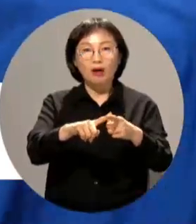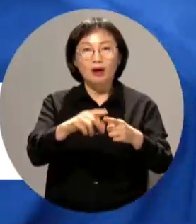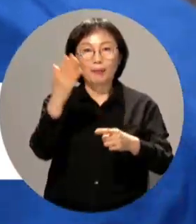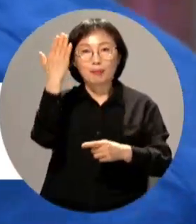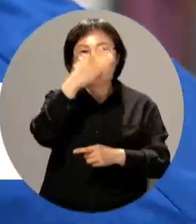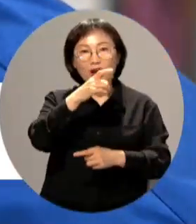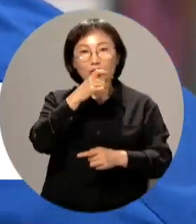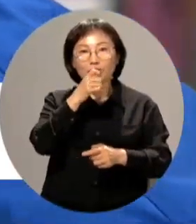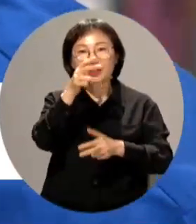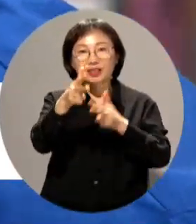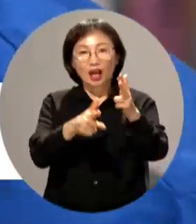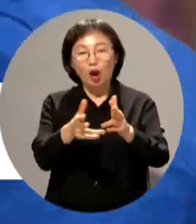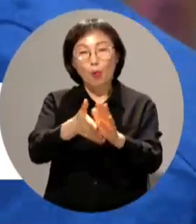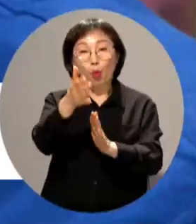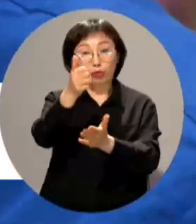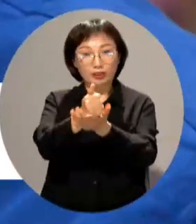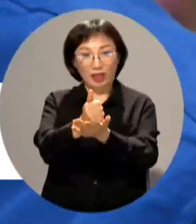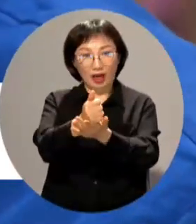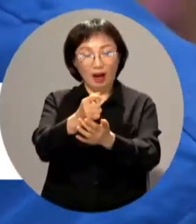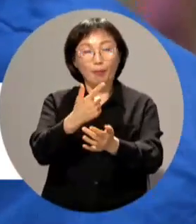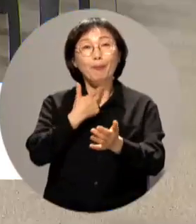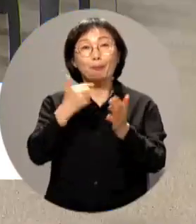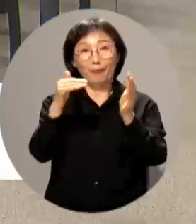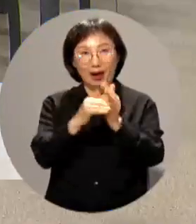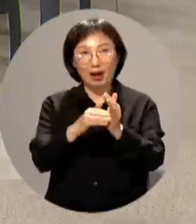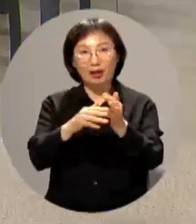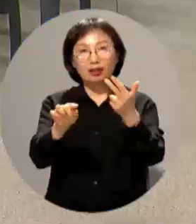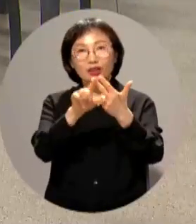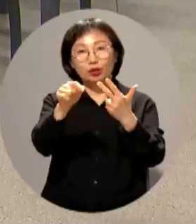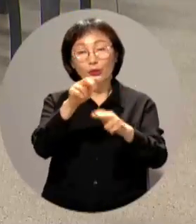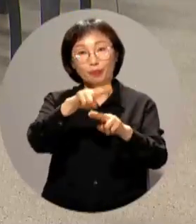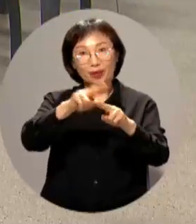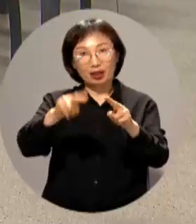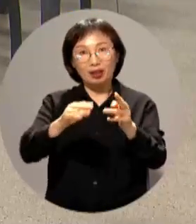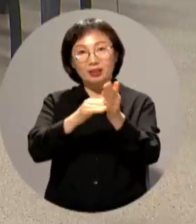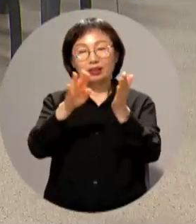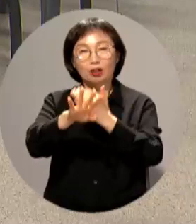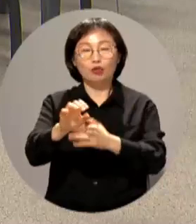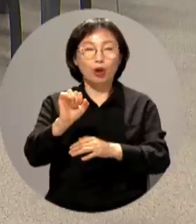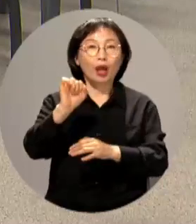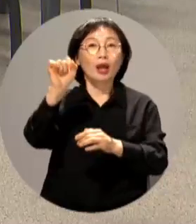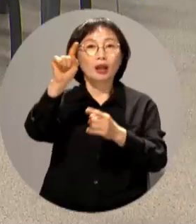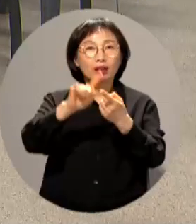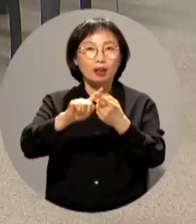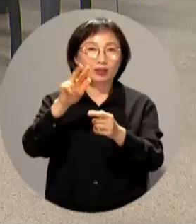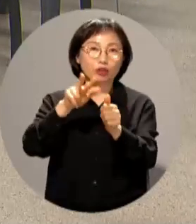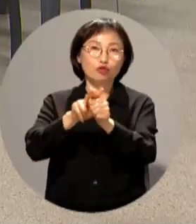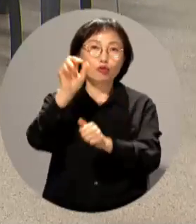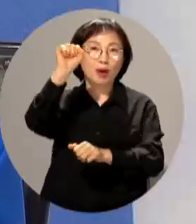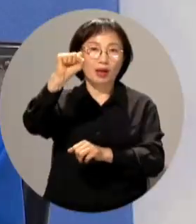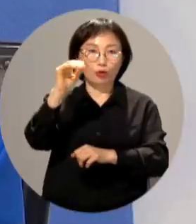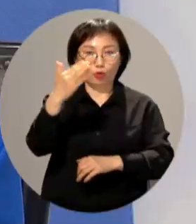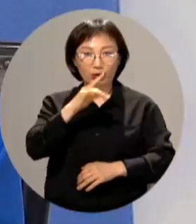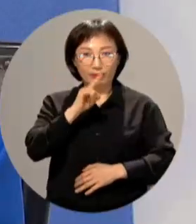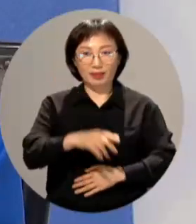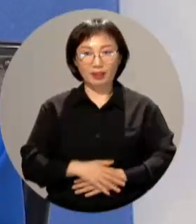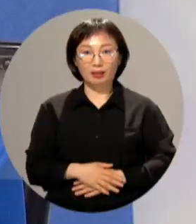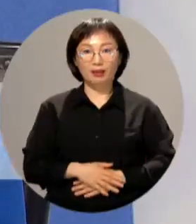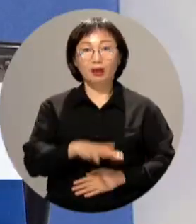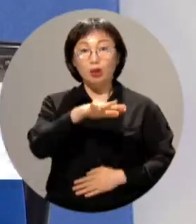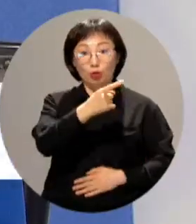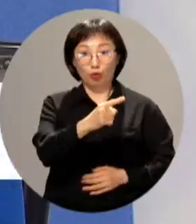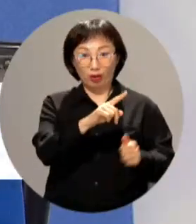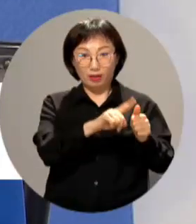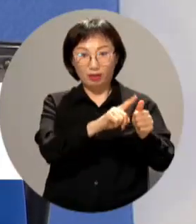물 사업 본부장을 역임한 행정 관료로 지난해 7월 퇴직 후 군수 도전의 꿈을 키웠다고 말합니다 챙 독공 수렴